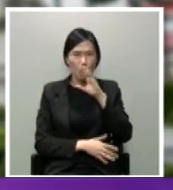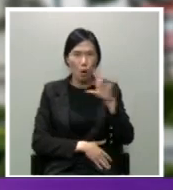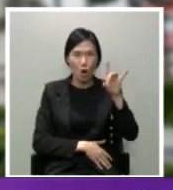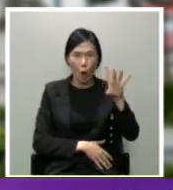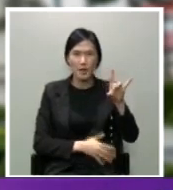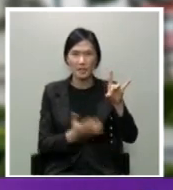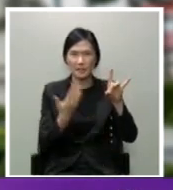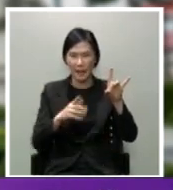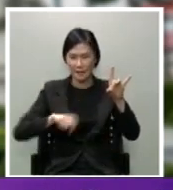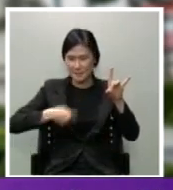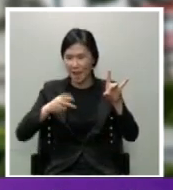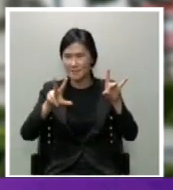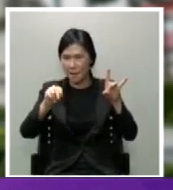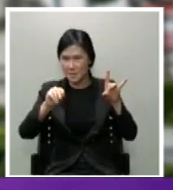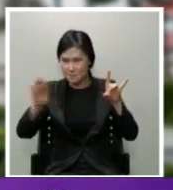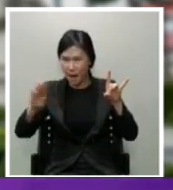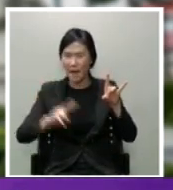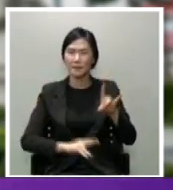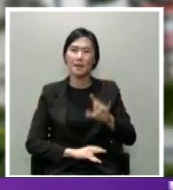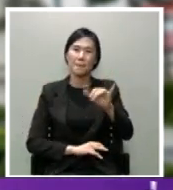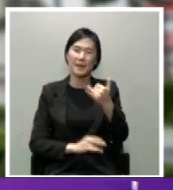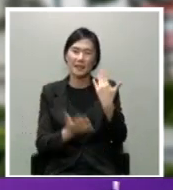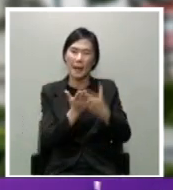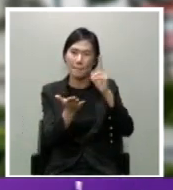30ของราคากลางหรือค่าปรับ